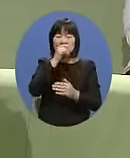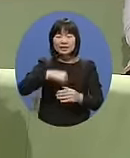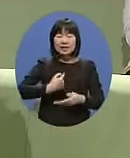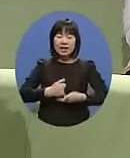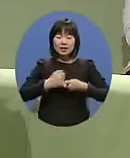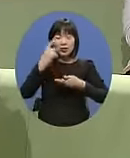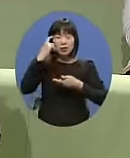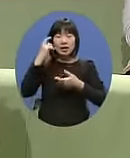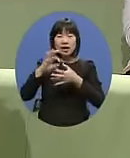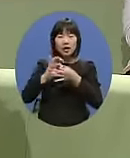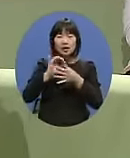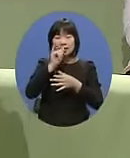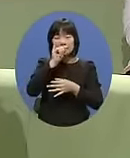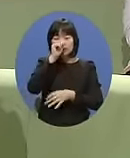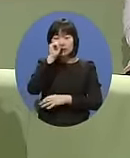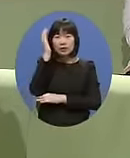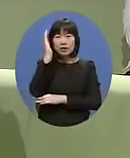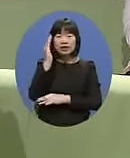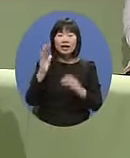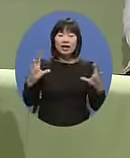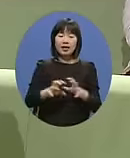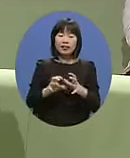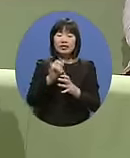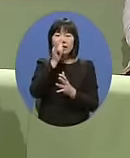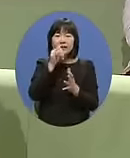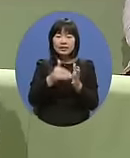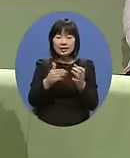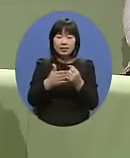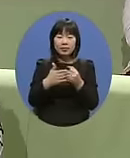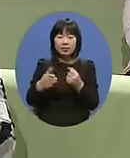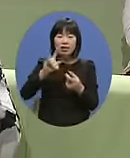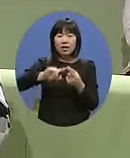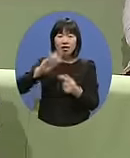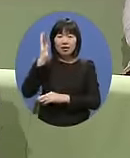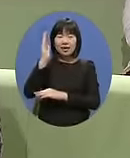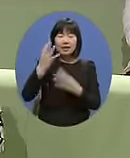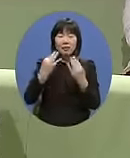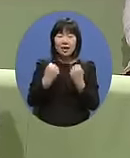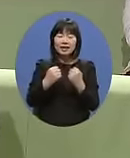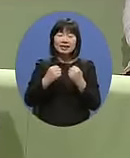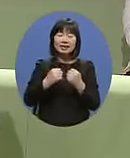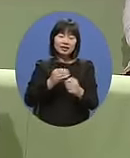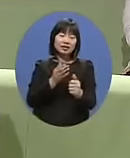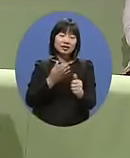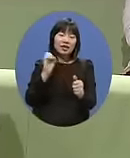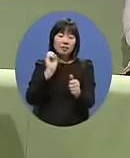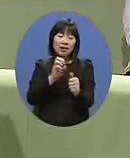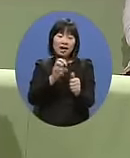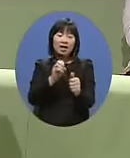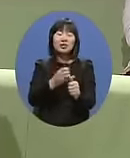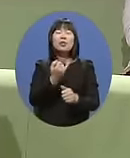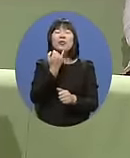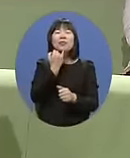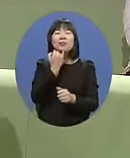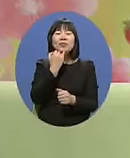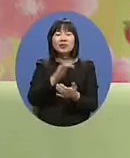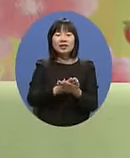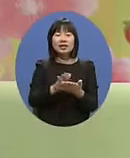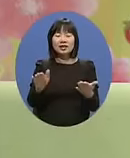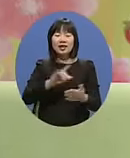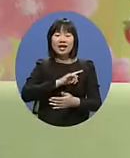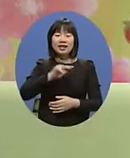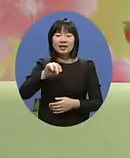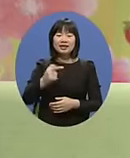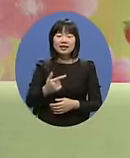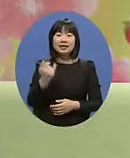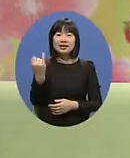자존감과 관련된 굉장히 좋은 이야기들이 함축되어 있는 거라서요. 이런 이야기는 많이 많이 들려주셔도 좋습니다. 신데렐라의 재발견이네요. 네네.